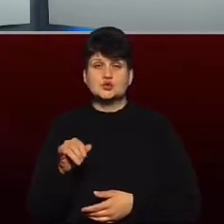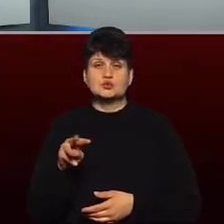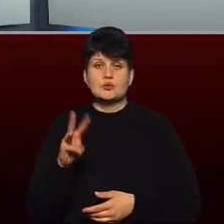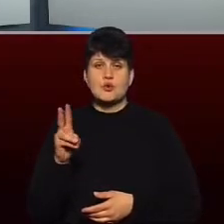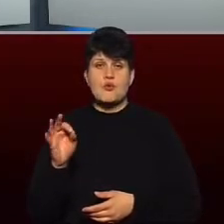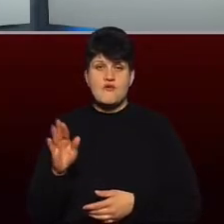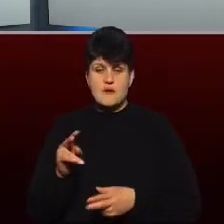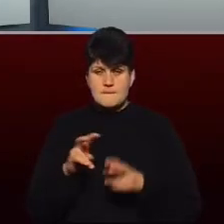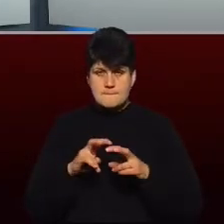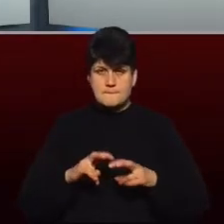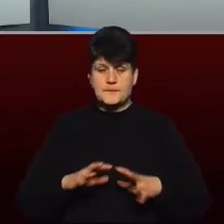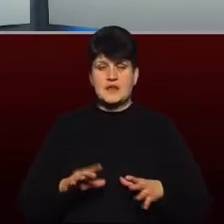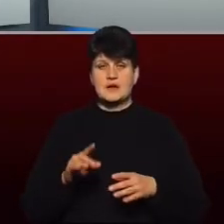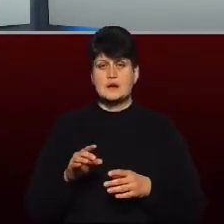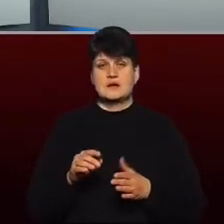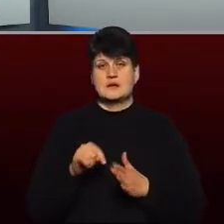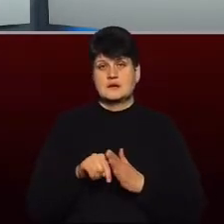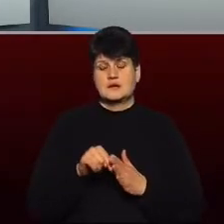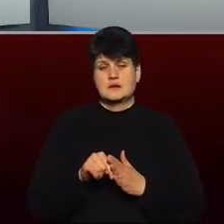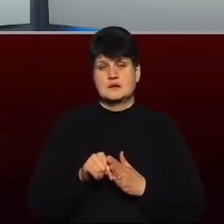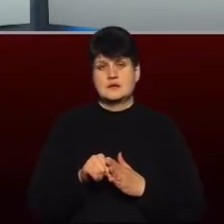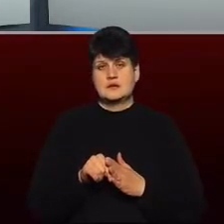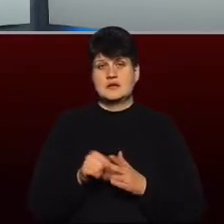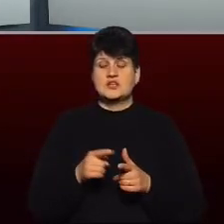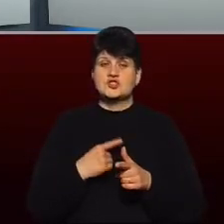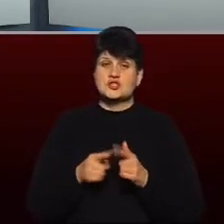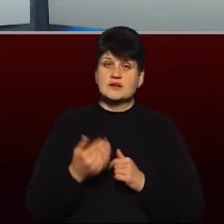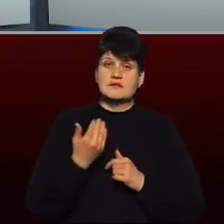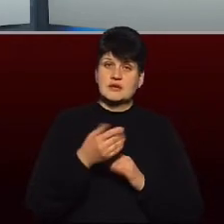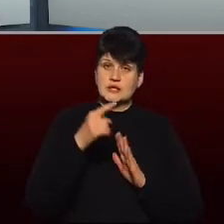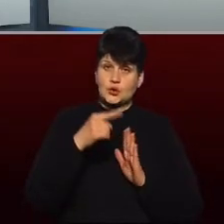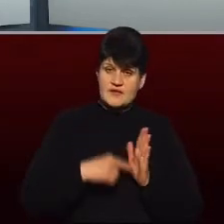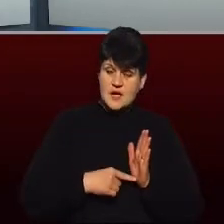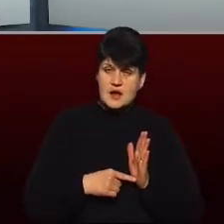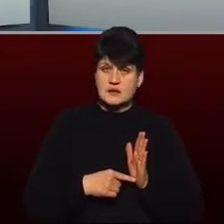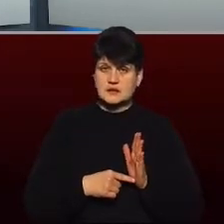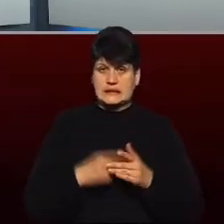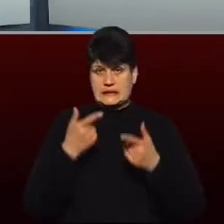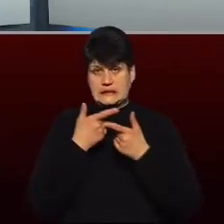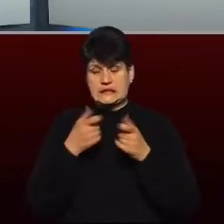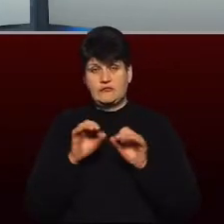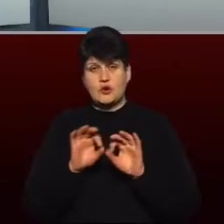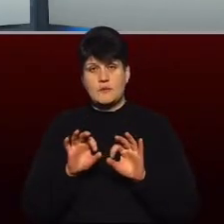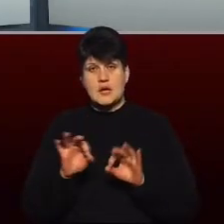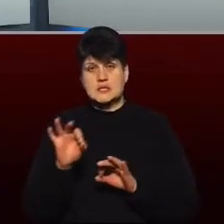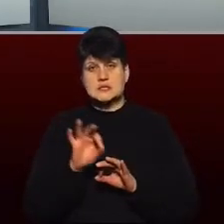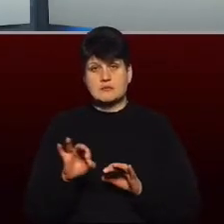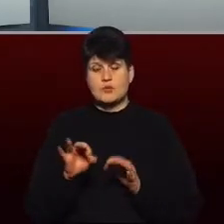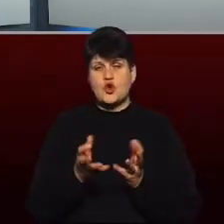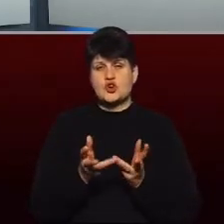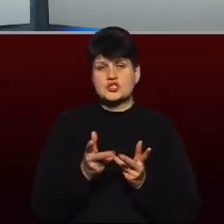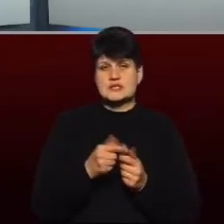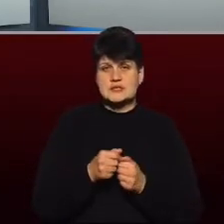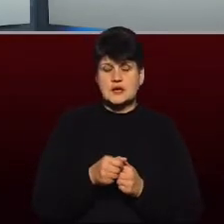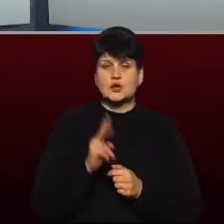дослідження в контексті, чи ви довіряєте інформацію про чисельність, хто захворів